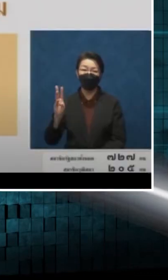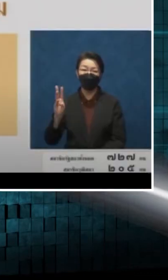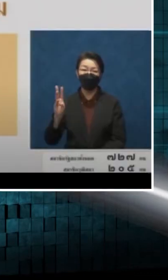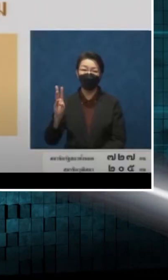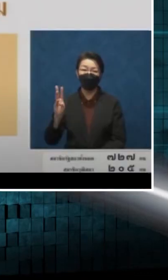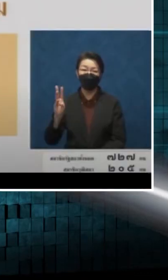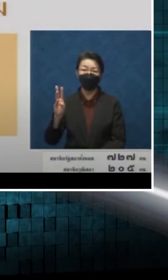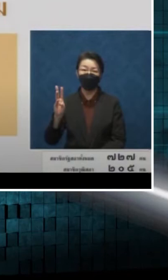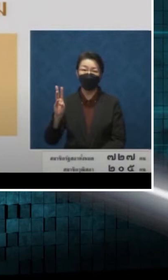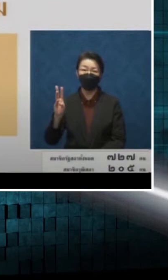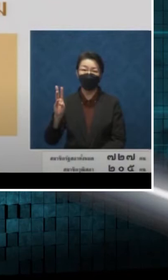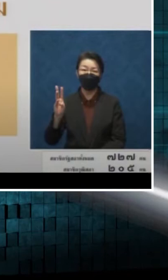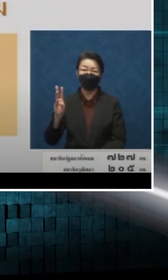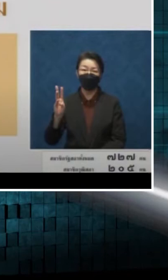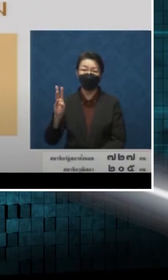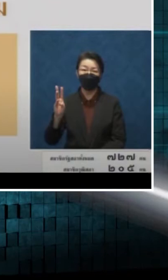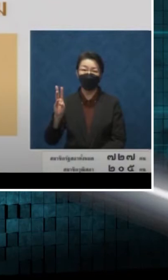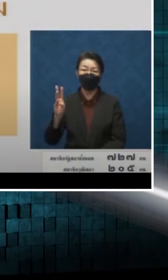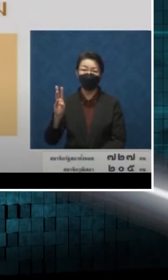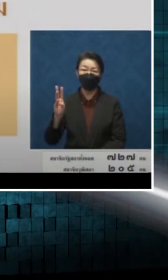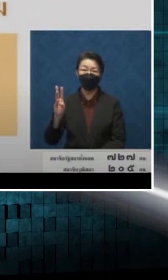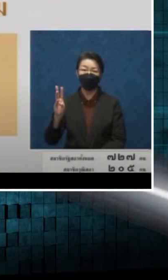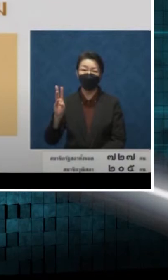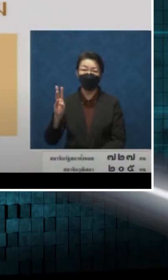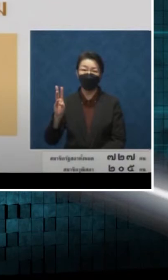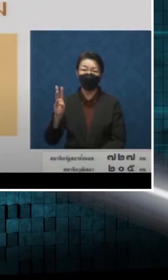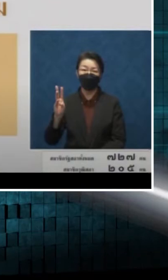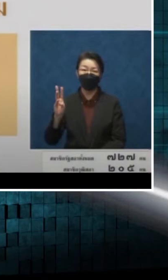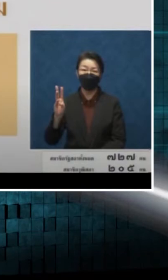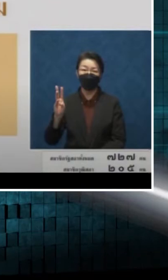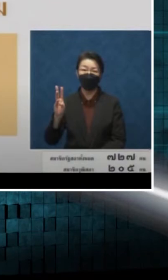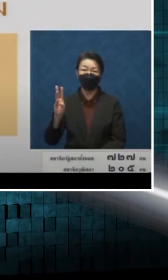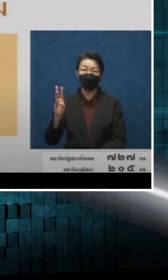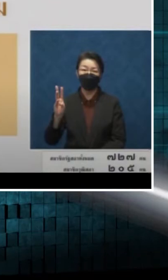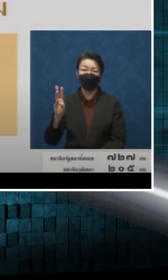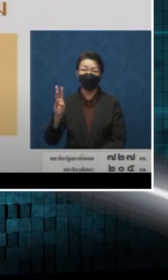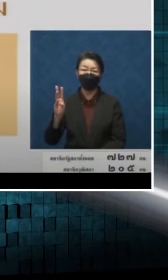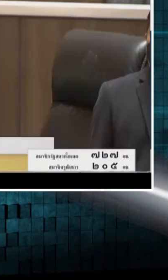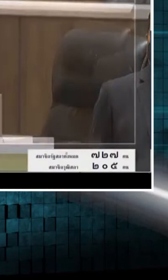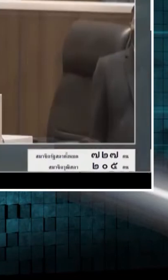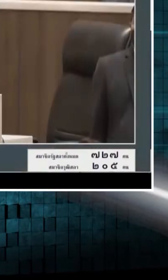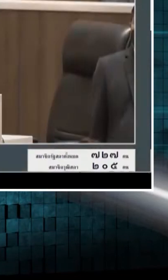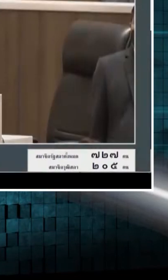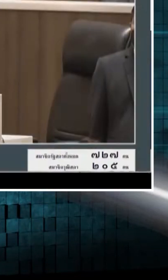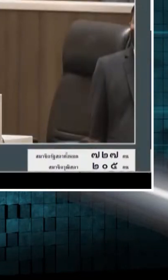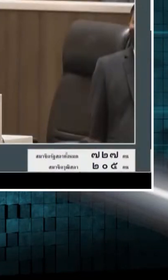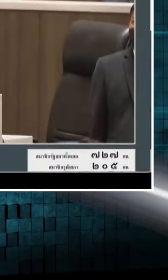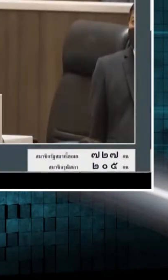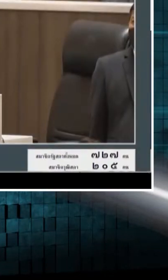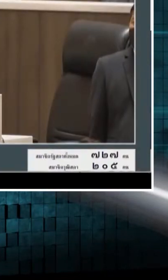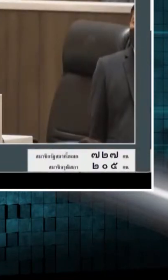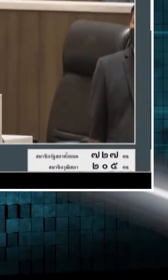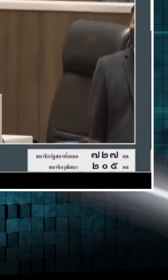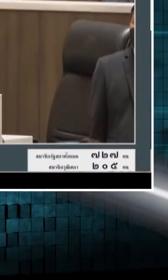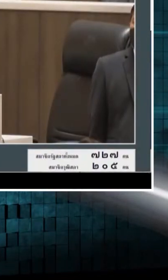สส.ของพรรคเพื่อไทยเนี่ยนี้นะครับคุณพิเชษฐ์เชื้อเมืองพานก็บอกประธาน